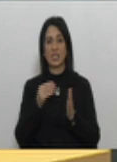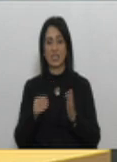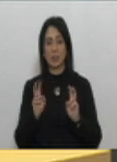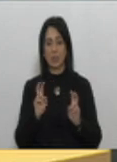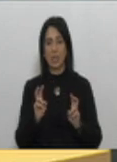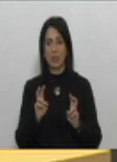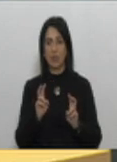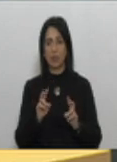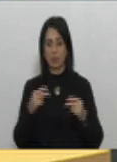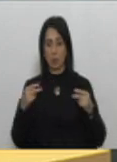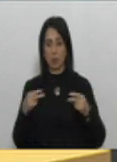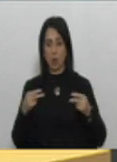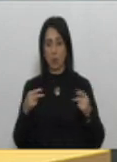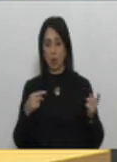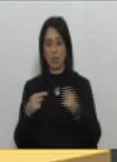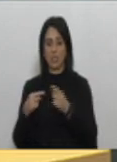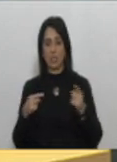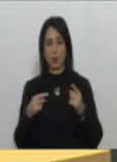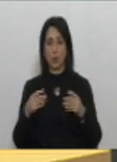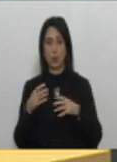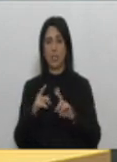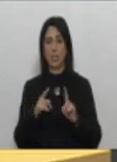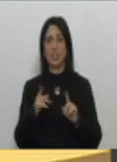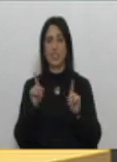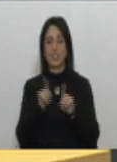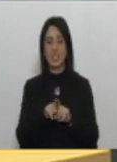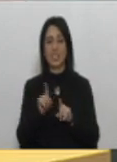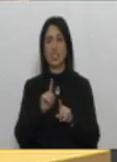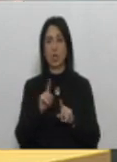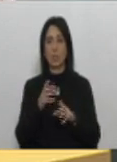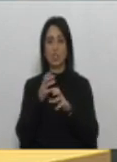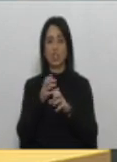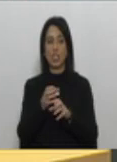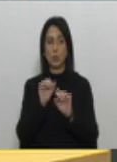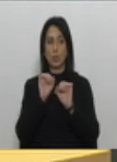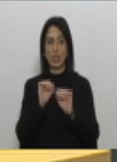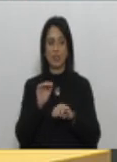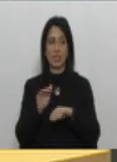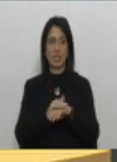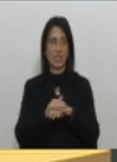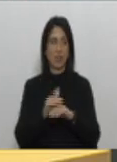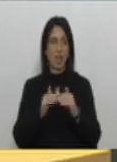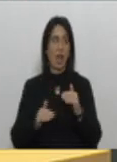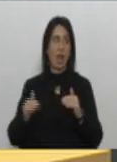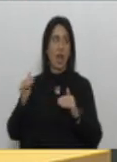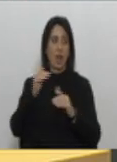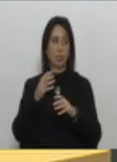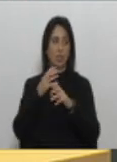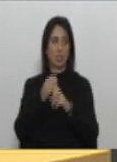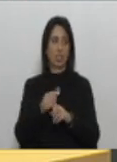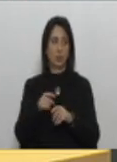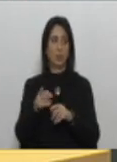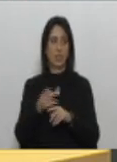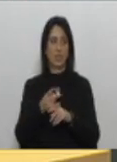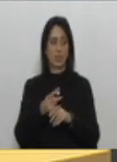არადისკრიმინაციული, პროპორციულად შემზღუდველი, ისეთი, რომ შეზღუდვით დაცული სიკეთე აღემატებოდეს შეზღუდვით მიყენებულ